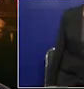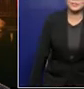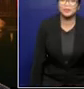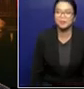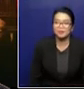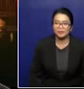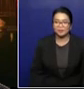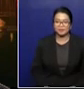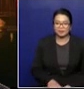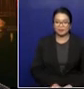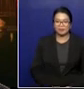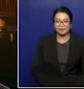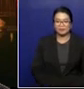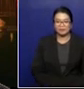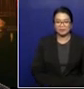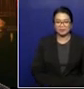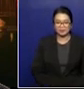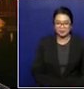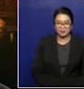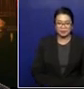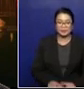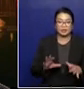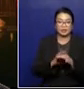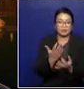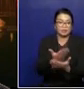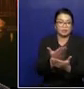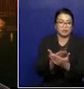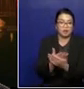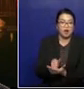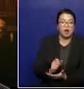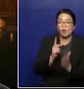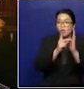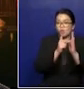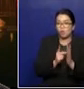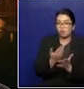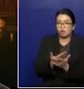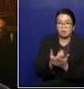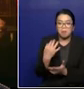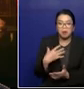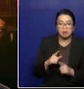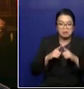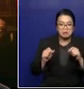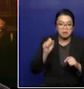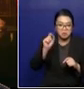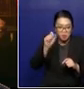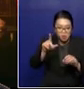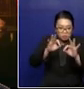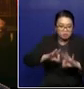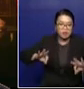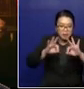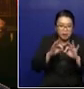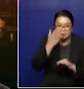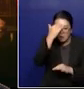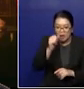ท่านบอกว่าพรกเยียวยาโควิดเนี่ยเป็นเรื่องเร่งด่วนผมให้เข้าใส่สีแดงนะฮะผมบอกเร่งด่วนเพราะมัน1